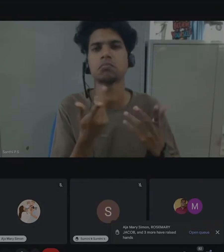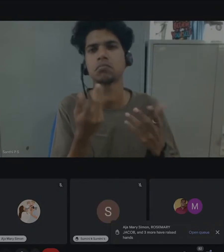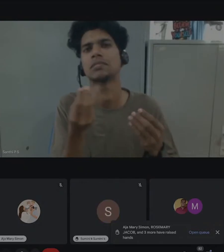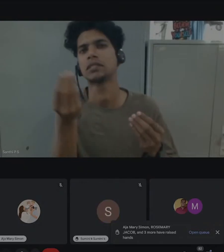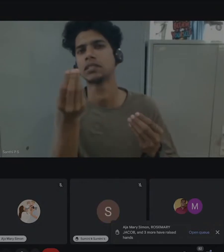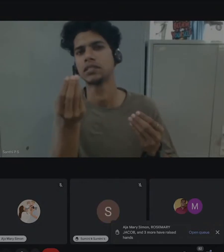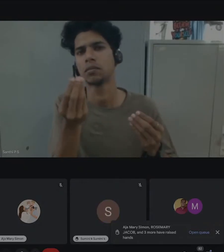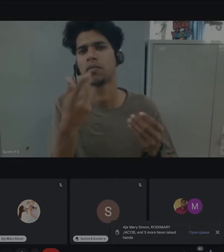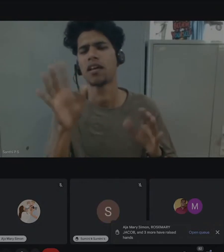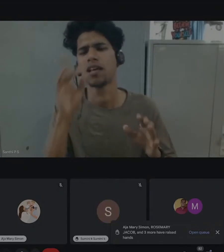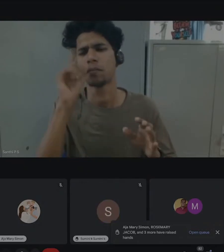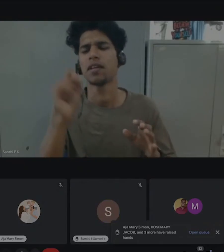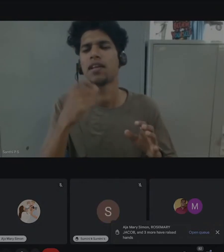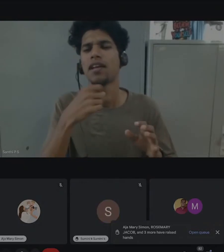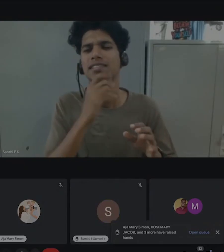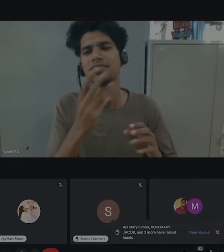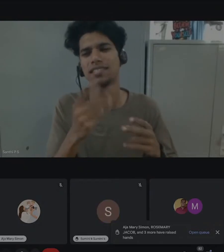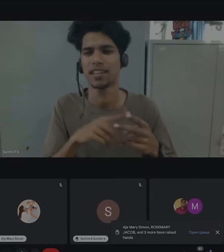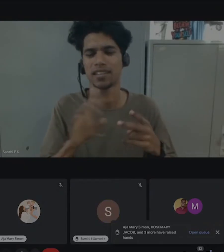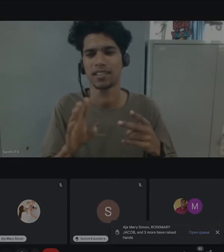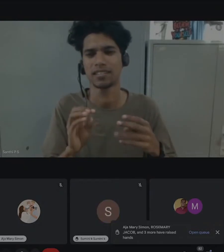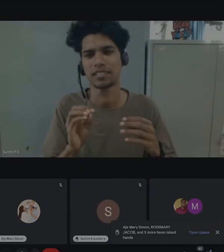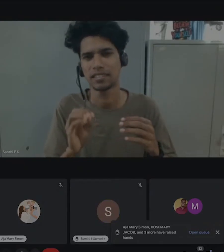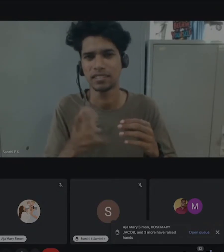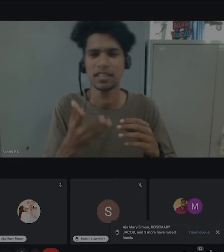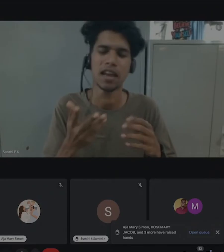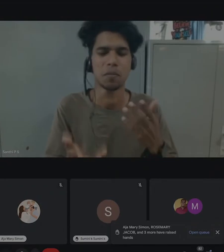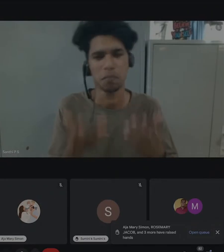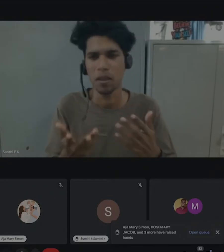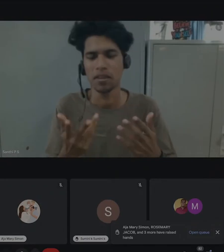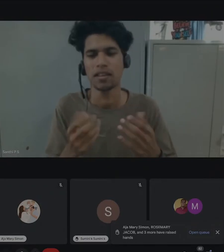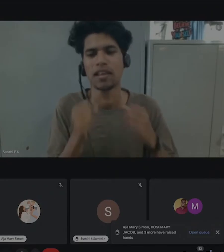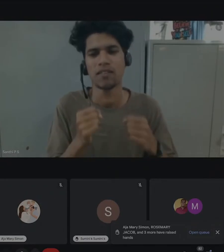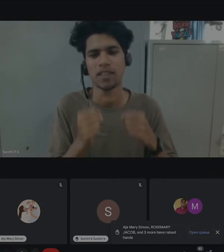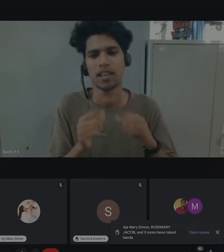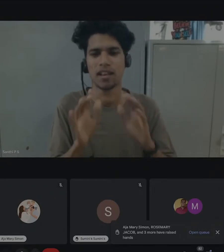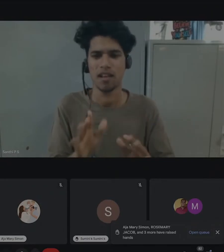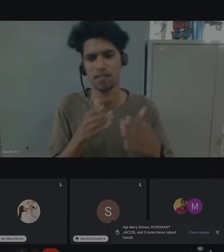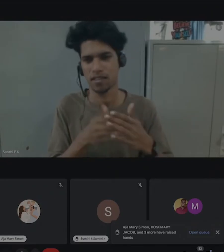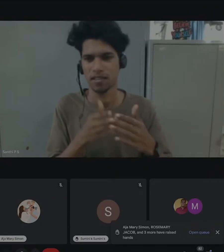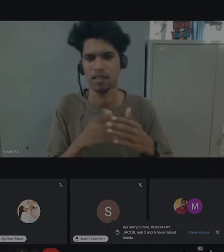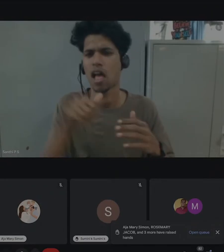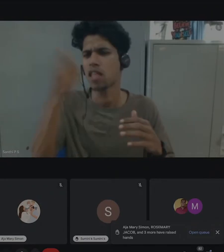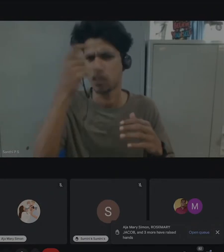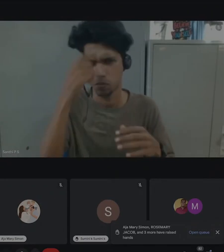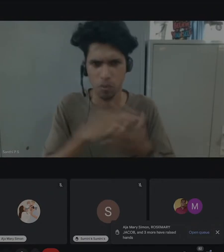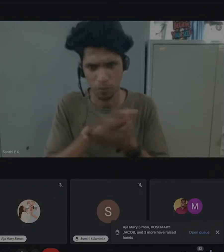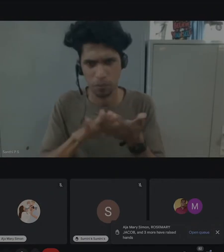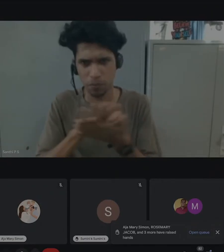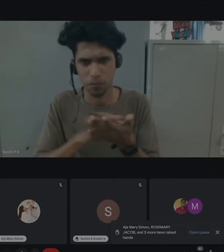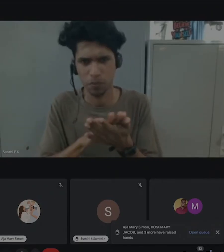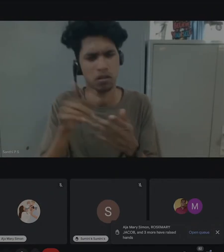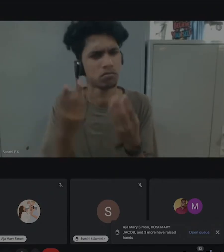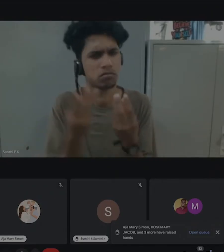3 വയസ്സെല്ലാം ആയിട്ടുള്ളൂ. അപ്പൊ വളർന്നു വരുന്നതേ ഉള്ളൂ. തുടക്കത്തിൽ അതിന്റെ ബുദ്ധിമുട്ട് തന്നെ ആയിരിക്കും. കാരണം വേറെ ബുദ്ധിമുട്ടുണ്ടെങ്കിൽ ഉറപ്പായിട്ടും അത് വീട്ടിൽ